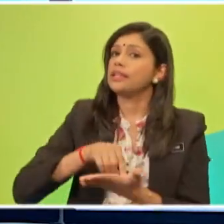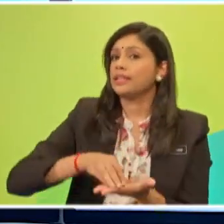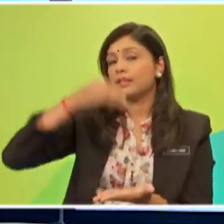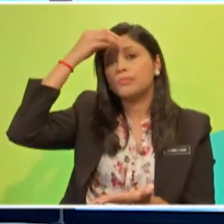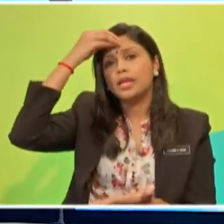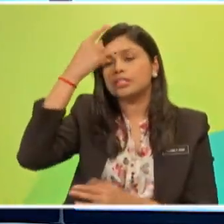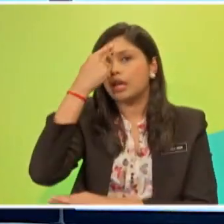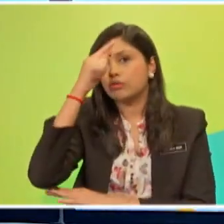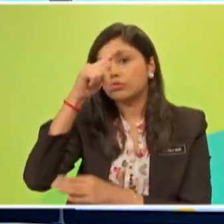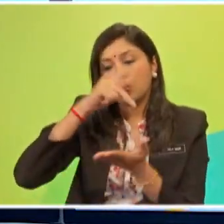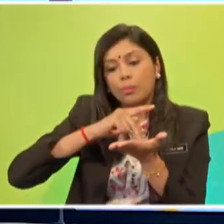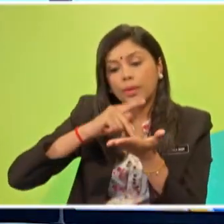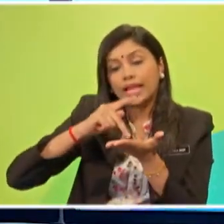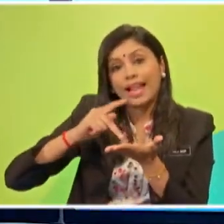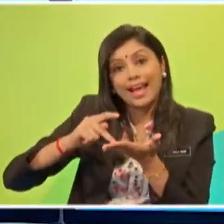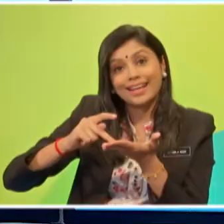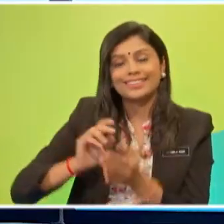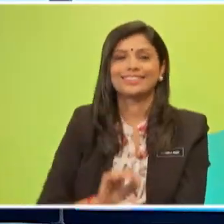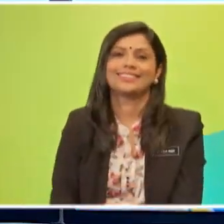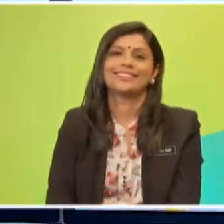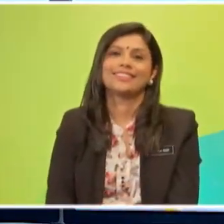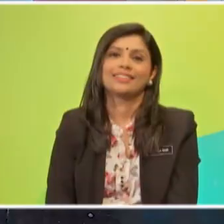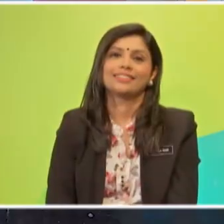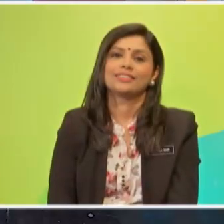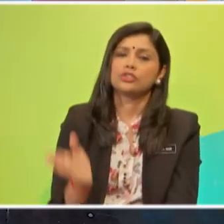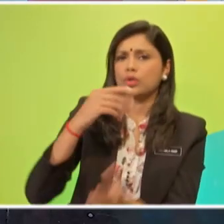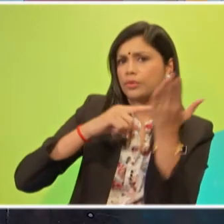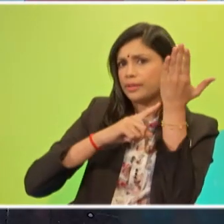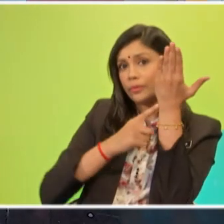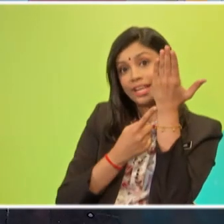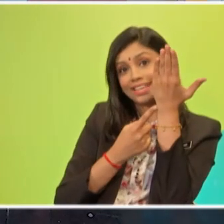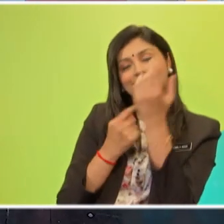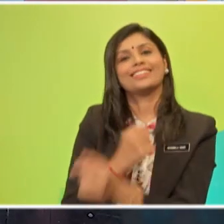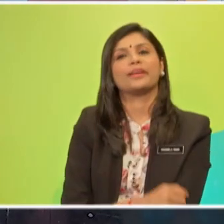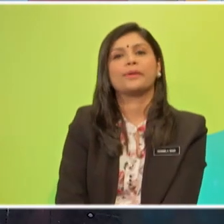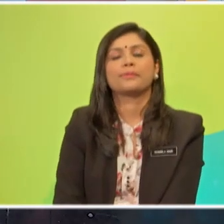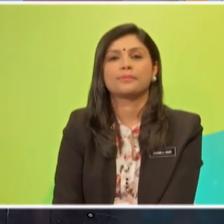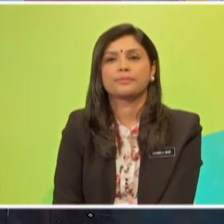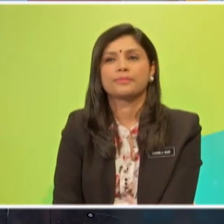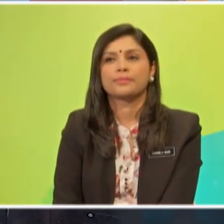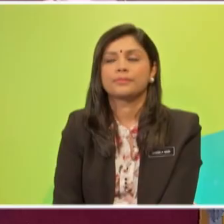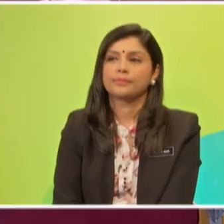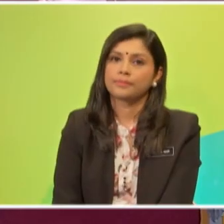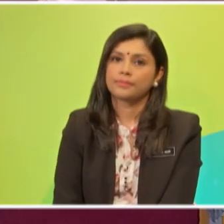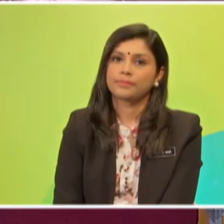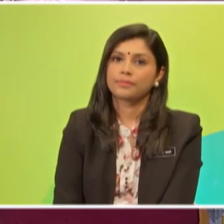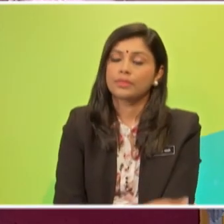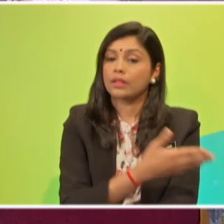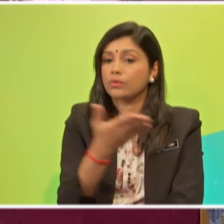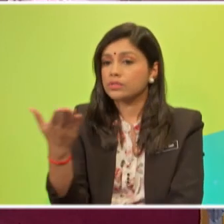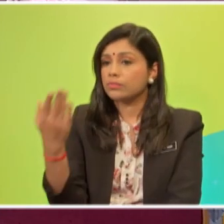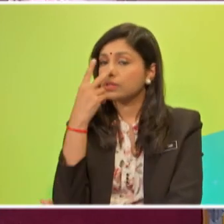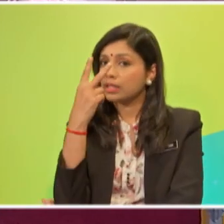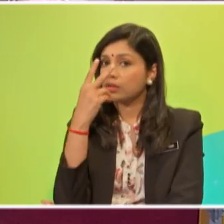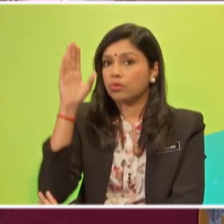untuk bilang objek. Baiklah cikgu, jom kita mulakan. Jom Sean. Okey, Sean dan murid-murid di rumah,